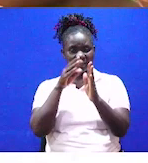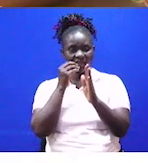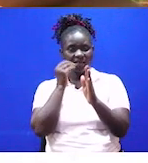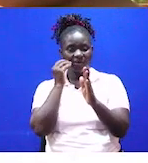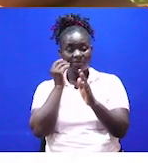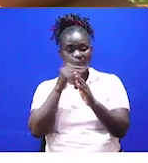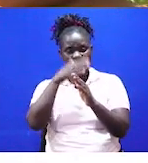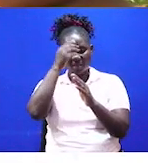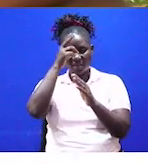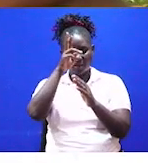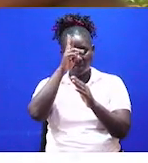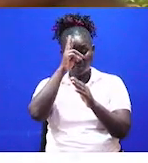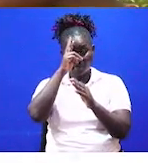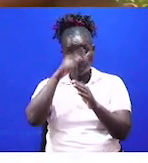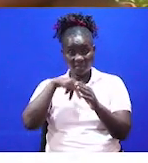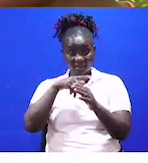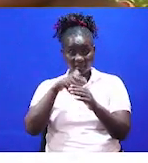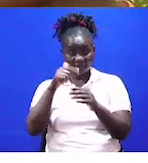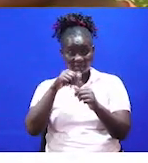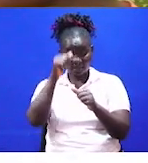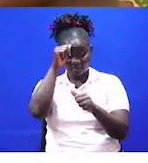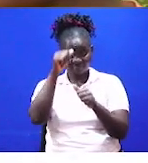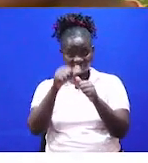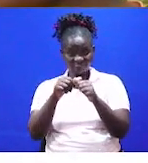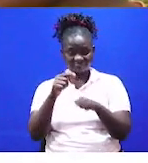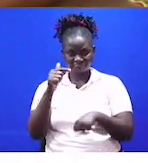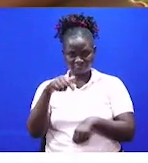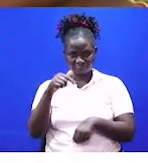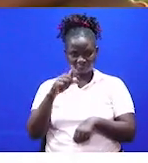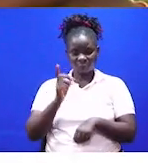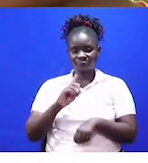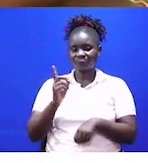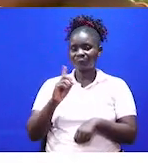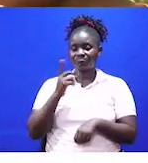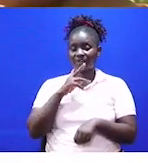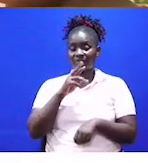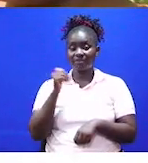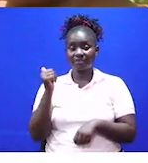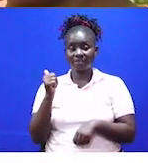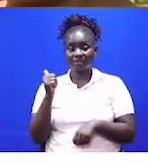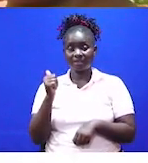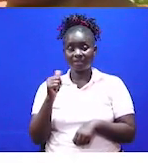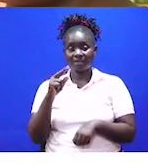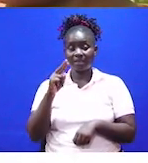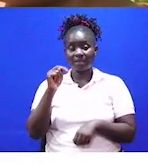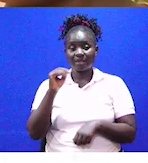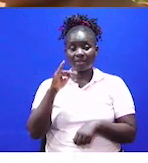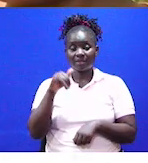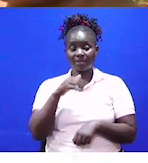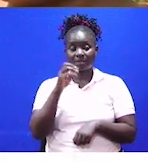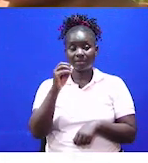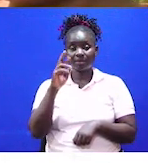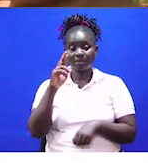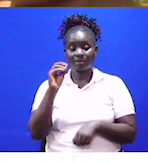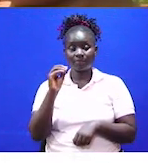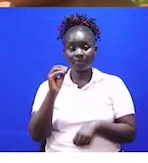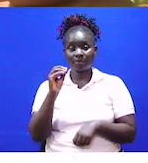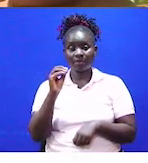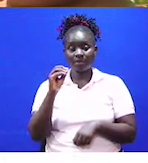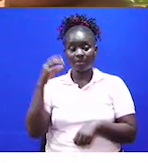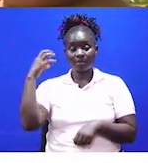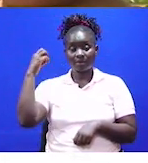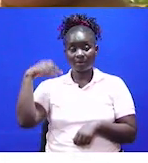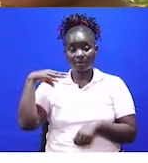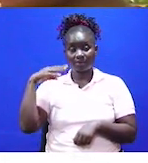ya manomano mine wadi ya yesima wadi enchoro saburu kisin na omole rontubu gati anya ndidia